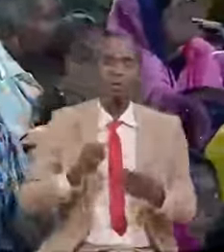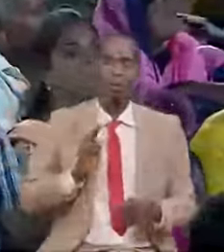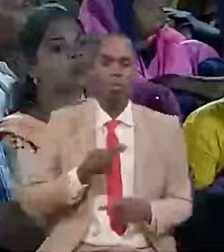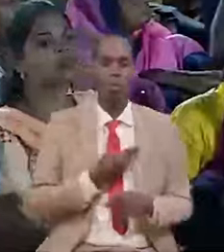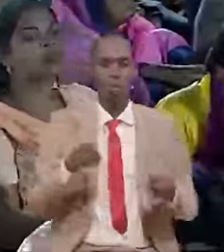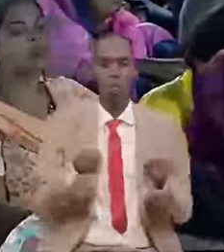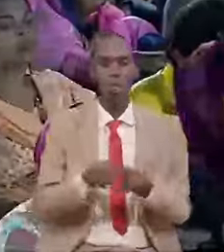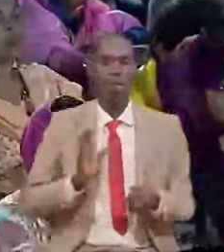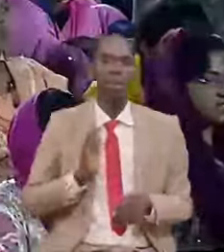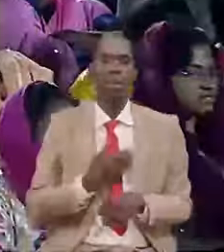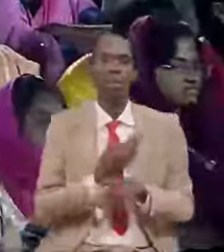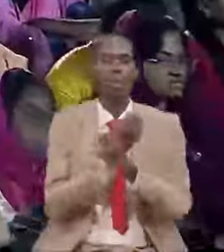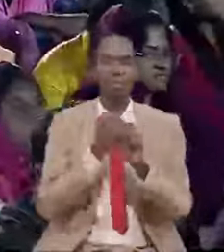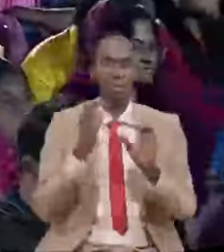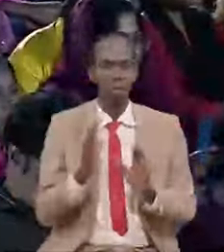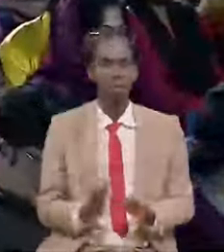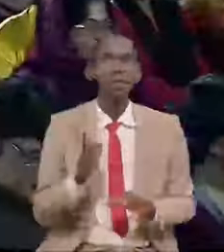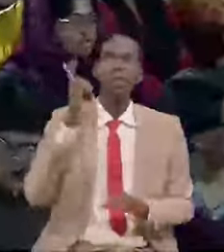rédempteur.